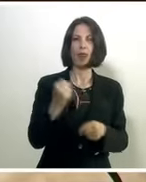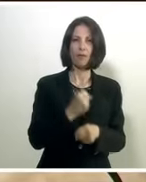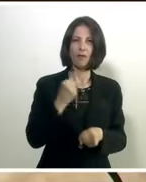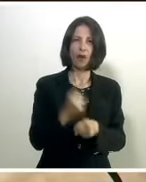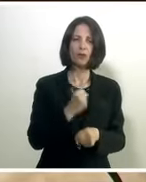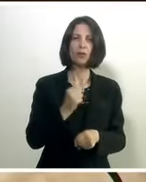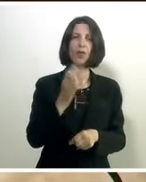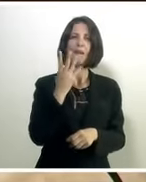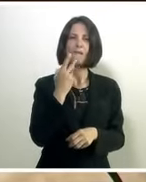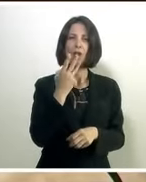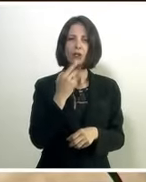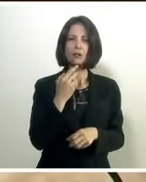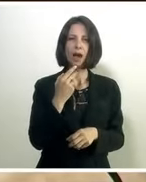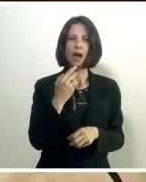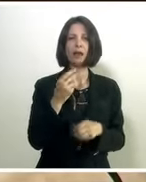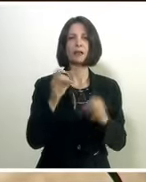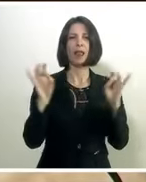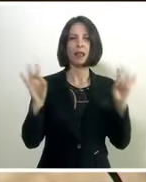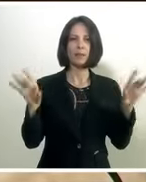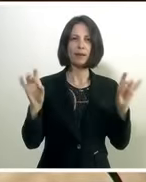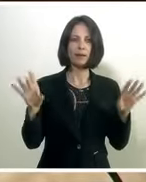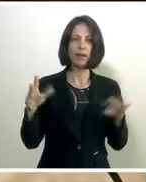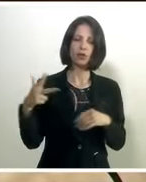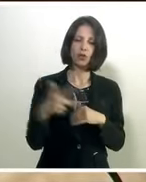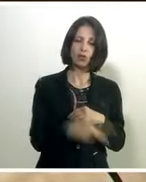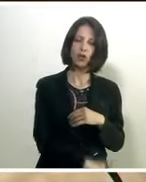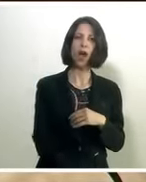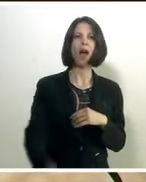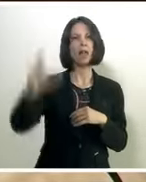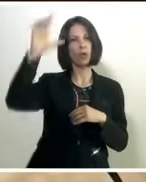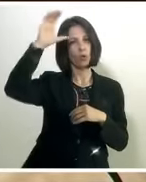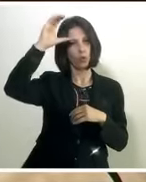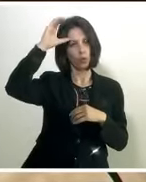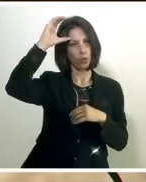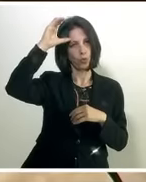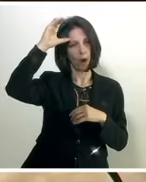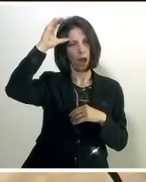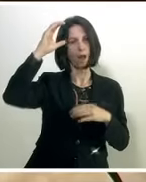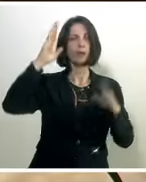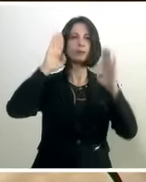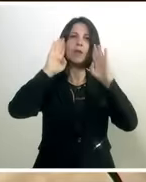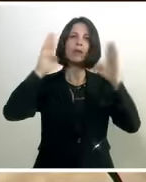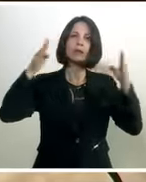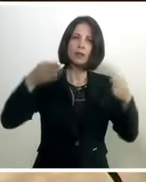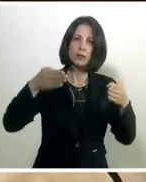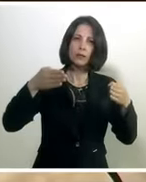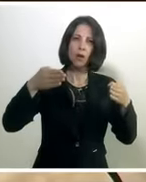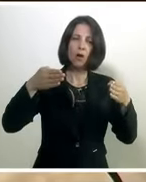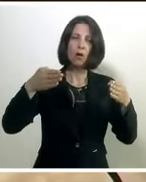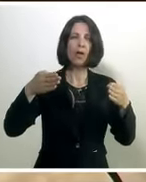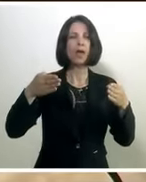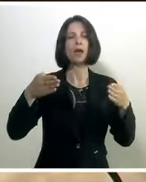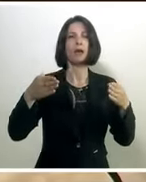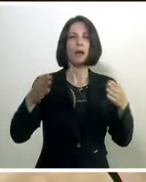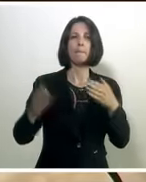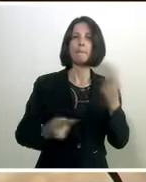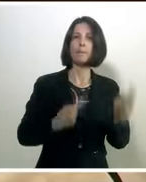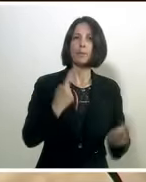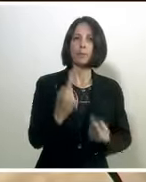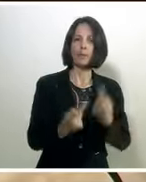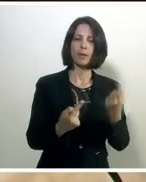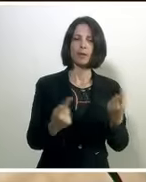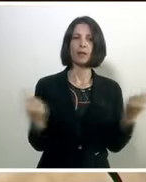riscatto sociale e culturale con un'attenzione non solo ai momenti del conflitto e della e dello